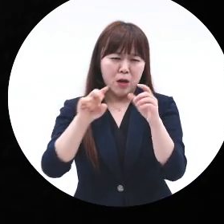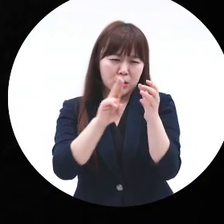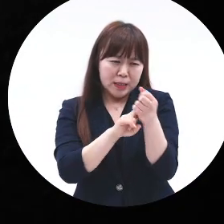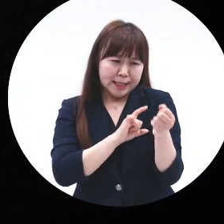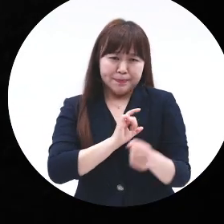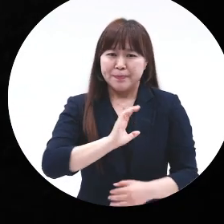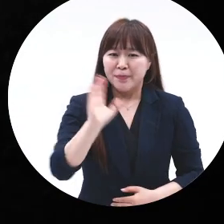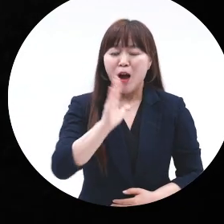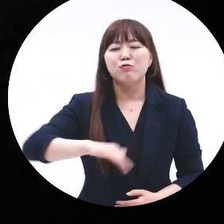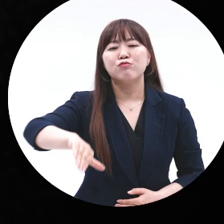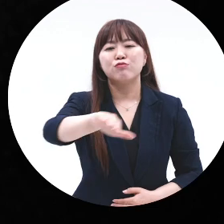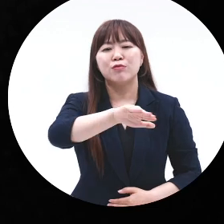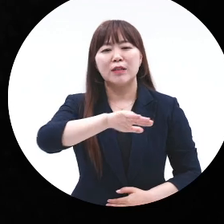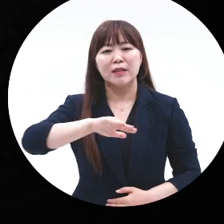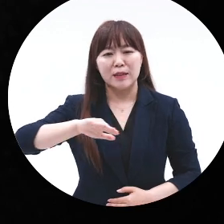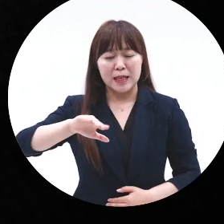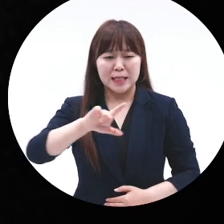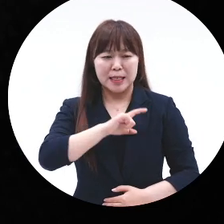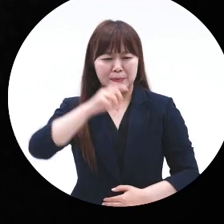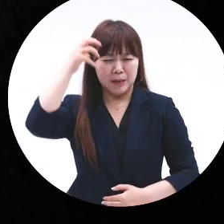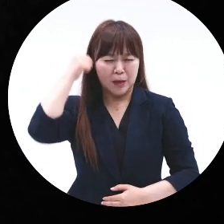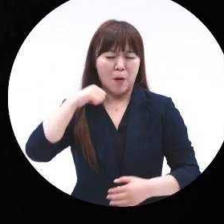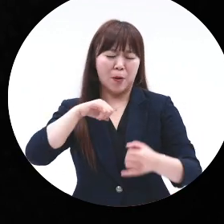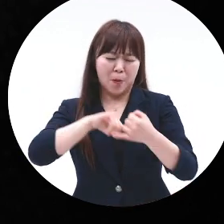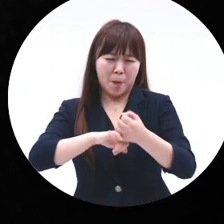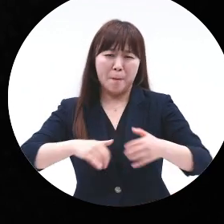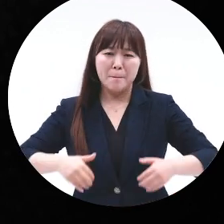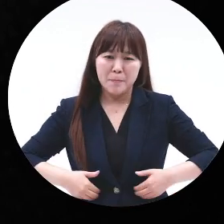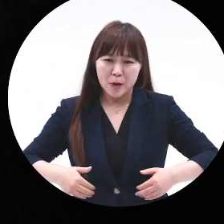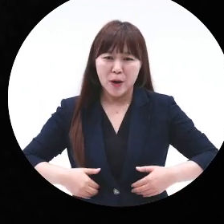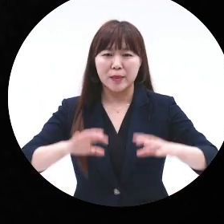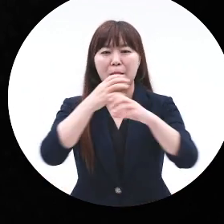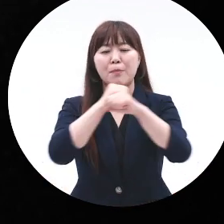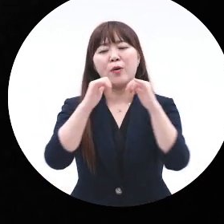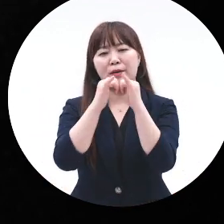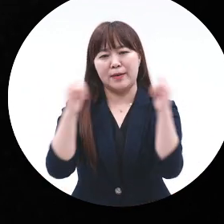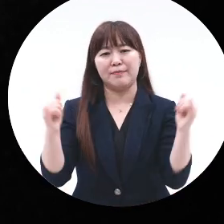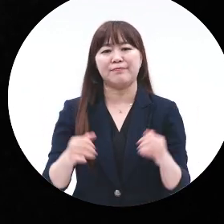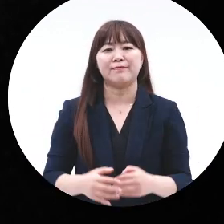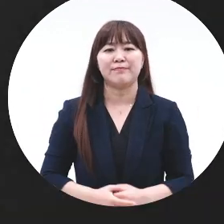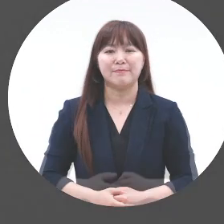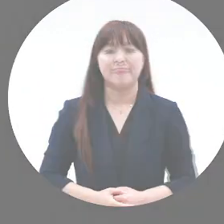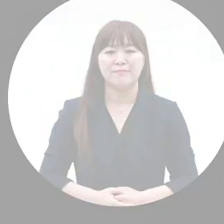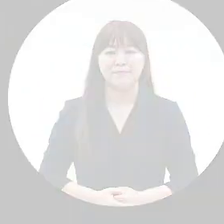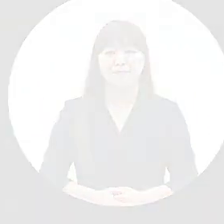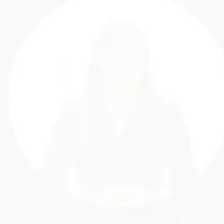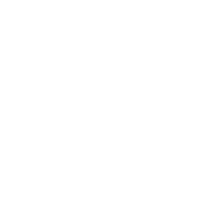그녀들은 가려진 이름이 아니라 우리가 반드시 기억해야 할 독립운동가의 이름입니다.